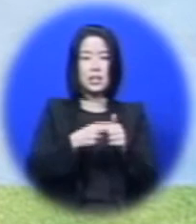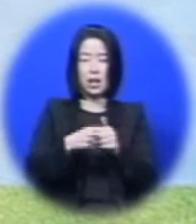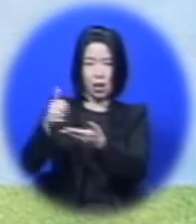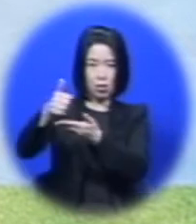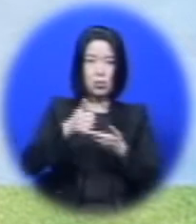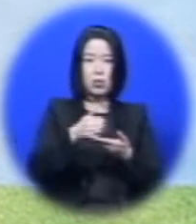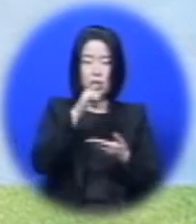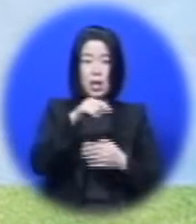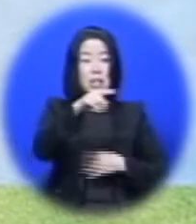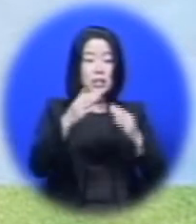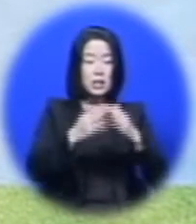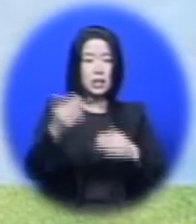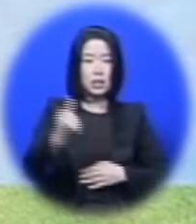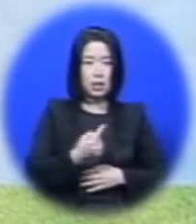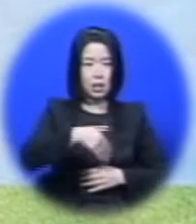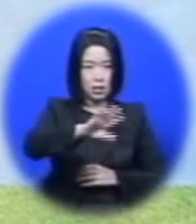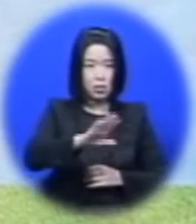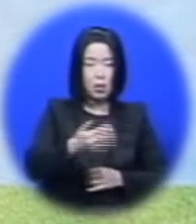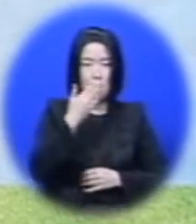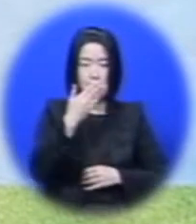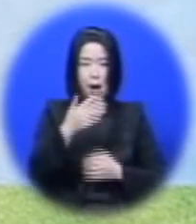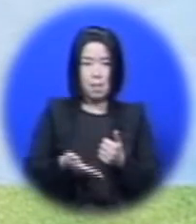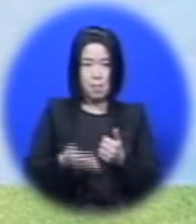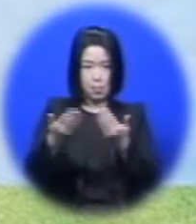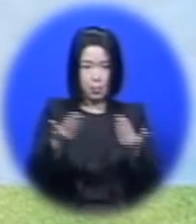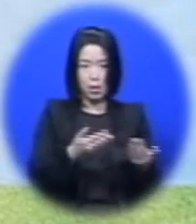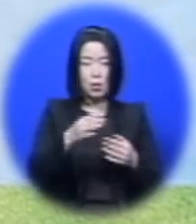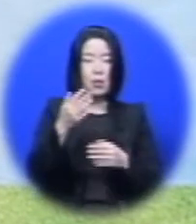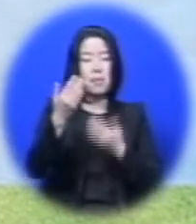그 집에 가서 식사 대접을 받았는데 거기서